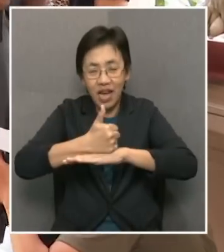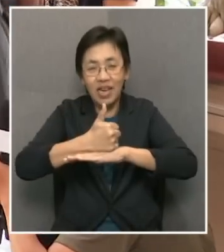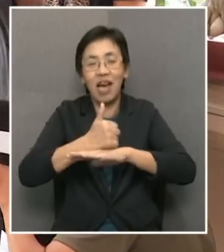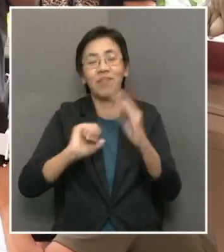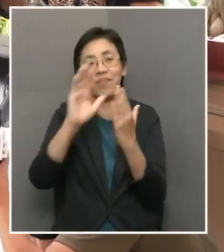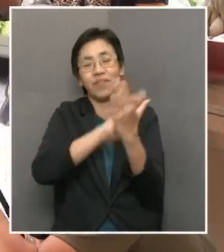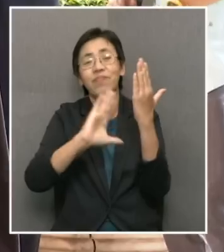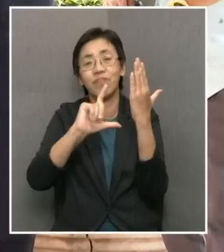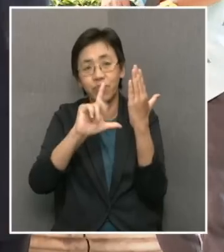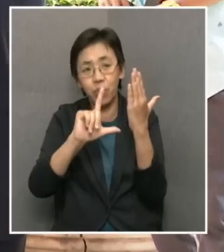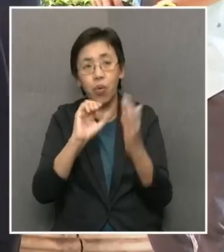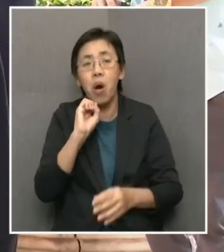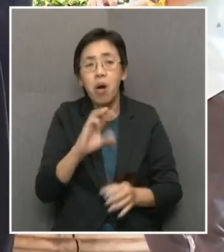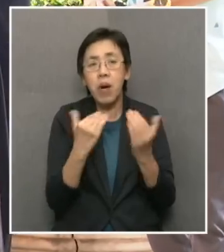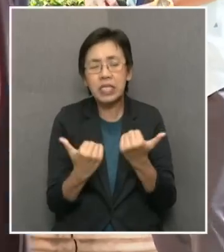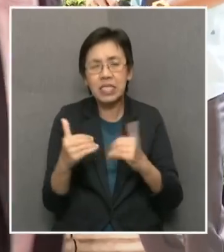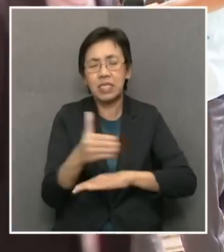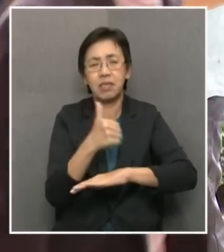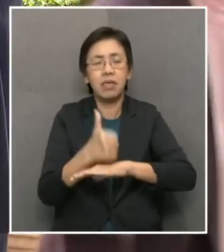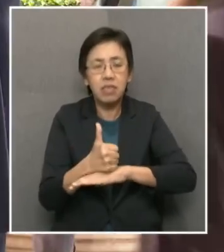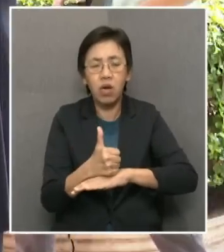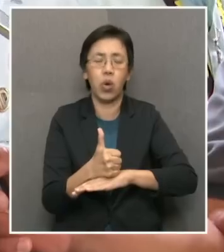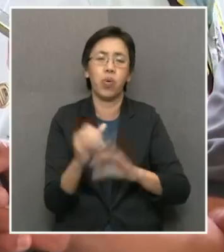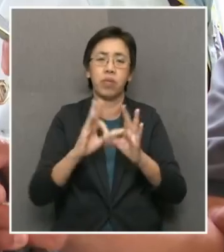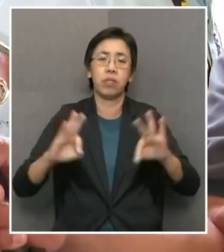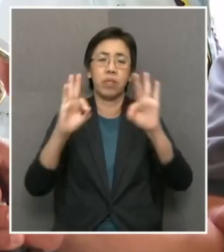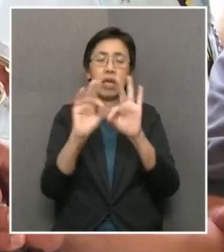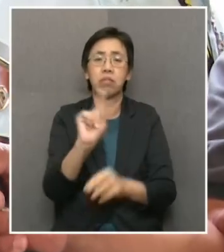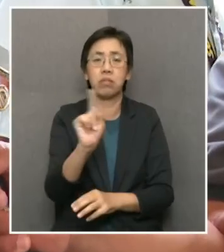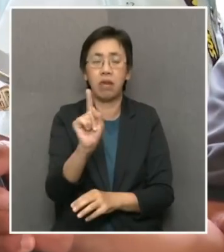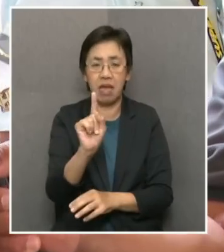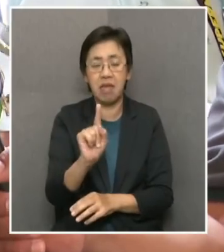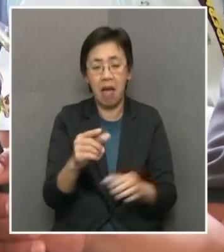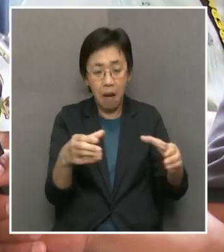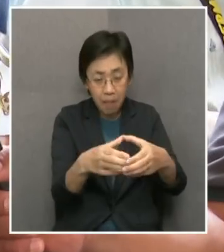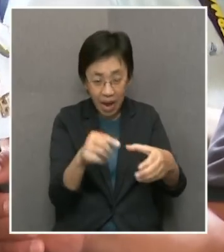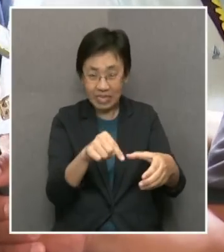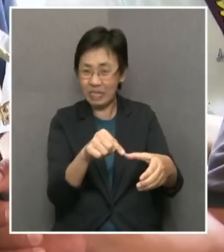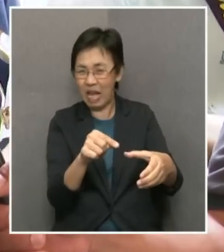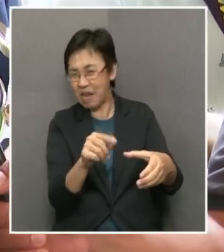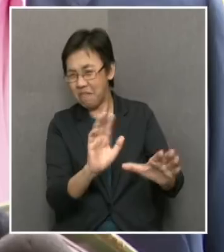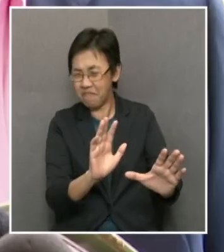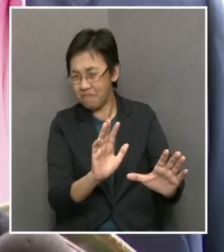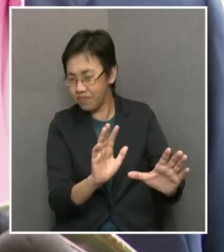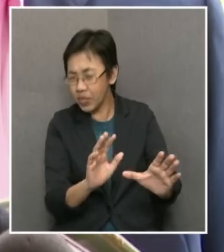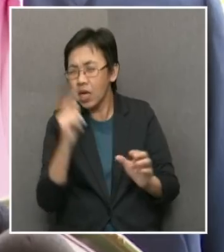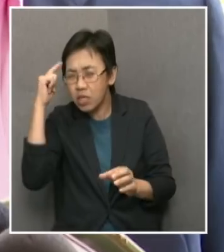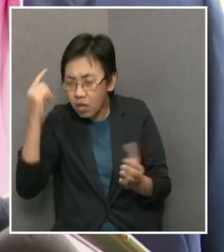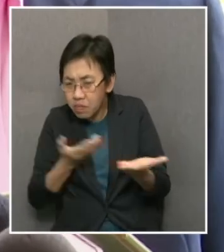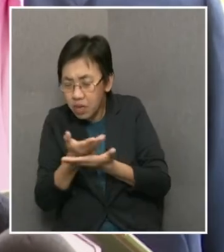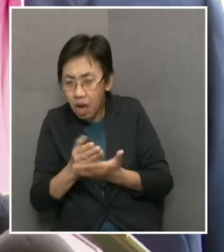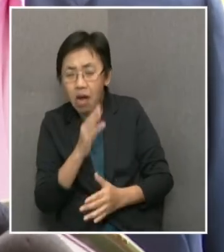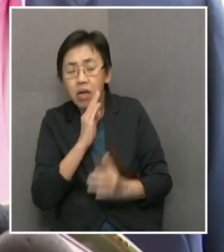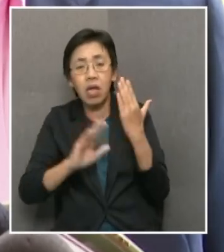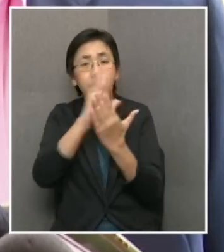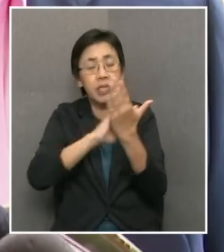พัฒนานะครับระบุว่าการเมืองขณะนี้หัวใจสำคัญอยู่ที่พรรคใดพรรคหนึ่งคงต้องพิจารณาว่าหากให้ประเทศ